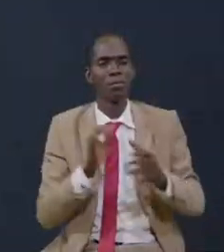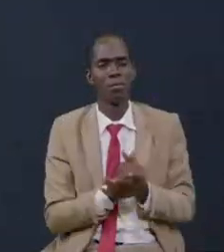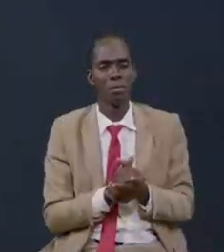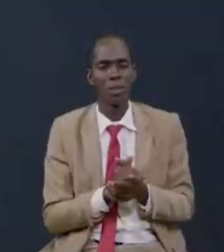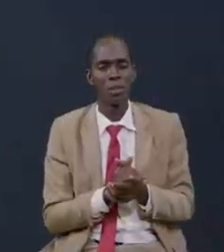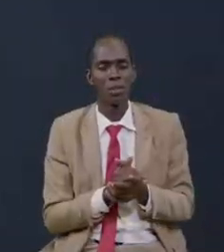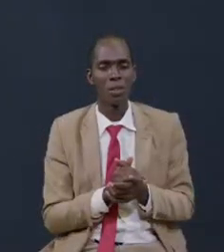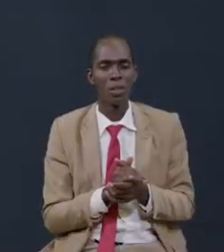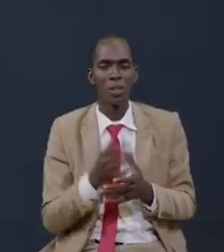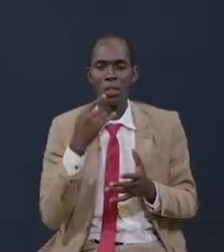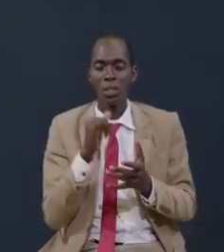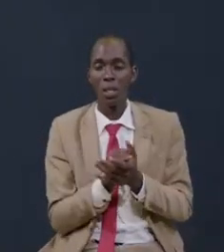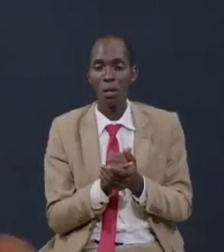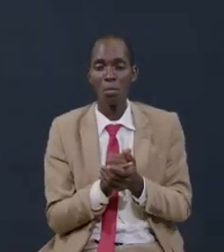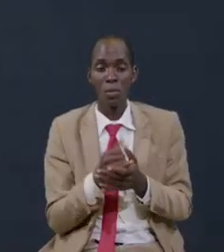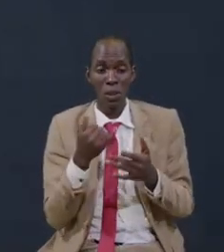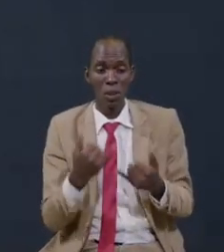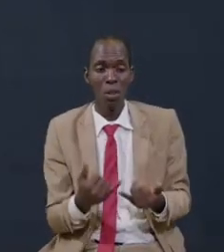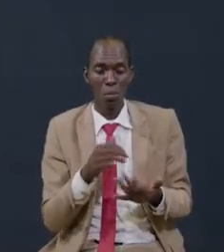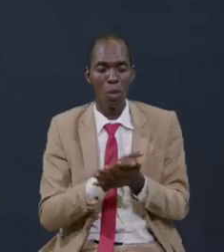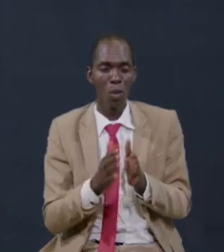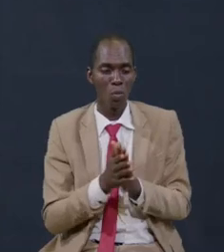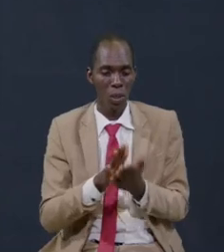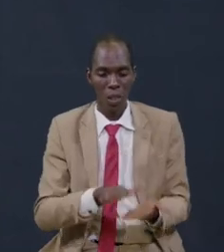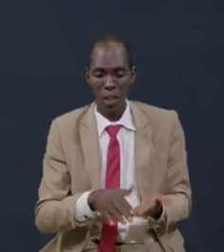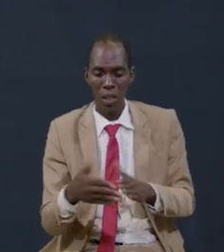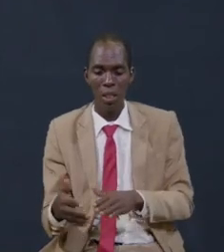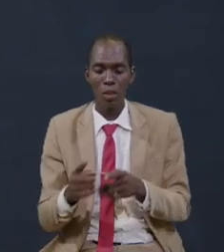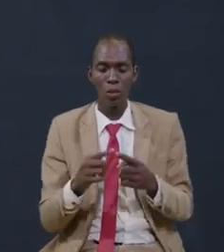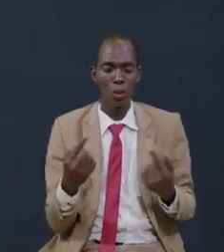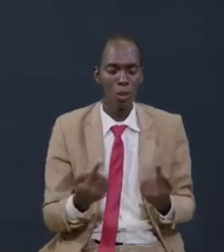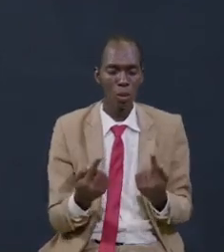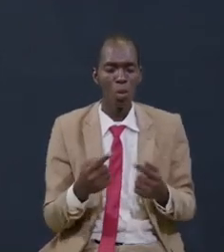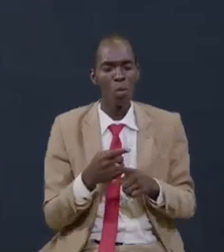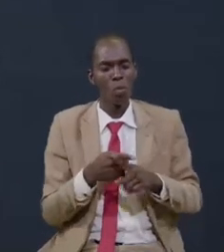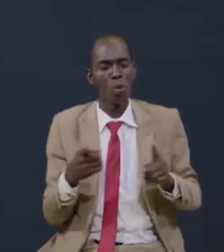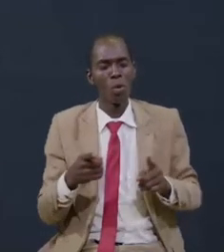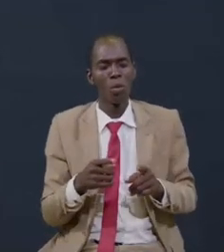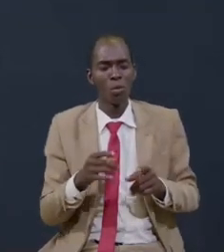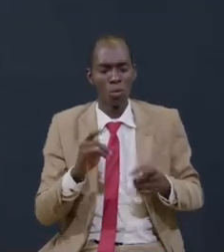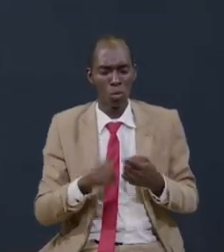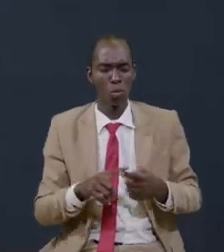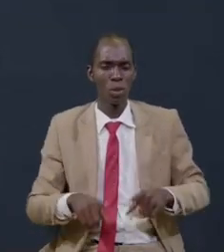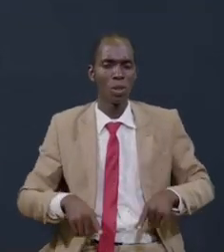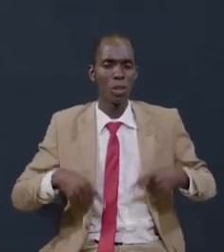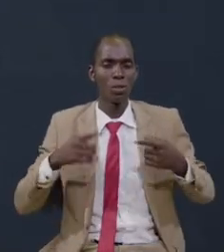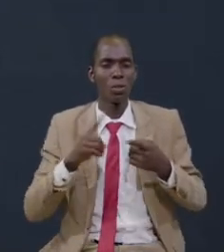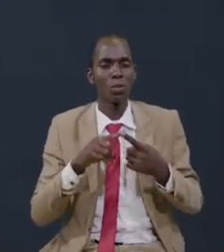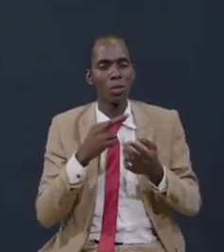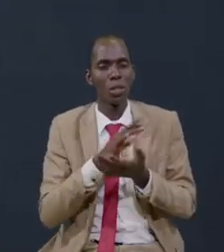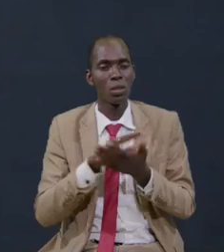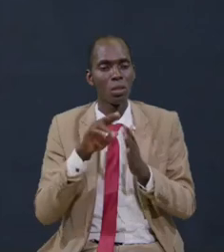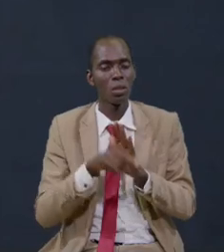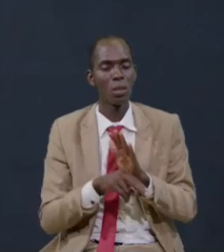Il dit, afin que mort au péché nous vivions, pour la justice, lui par les